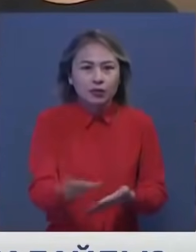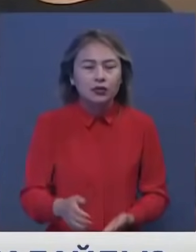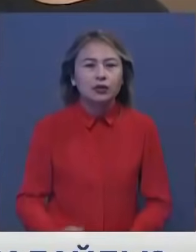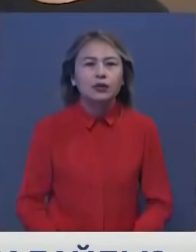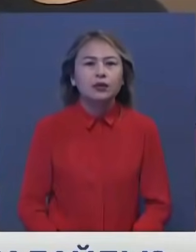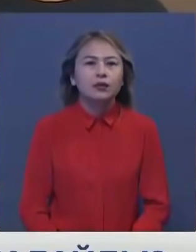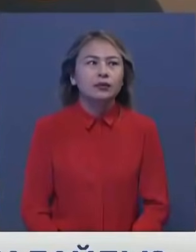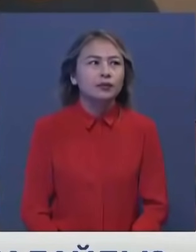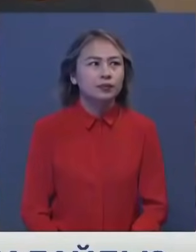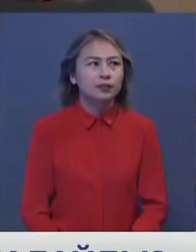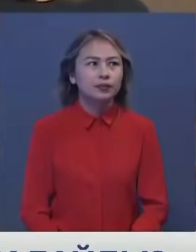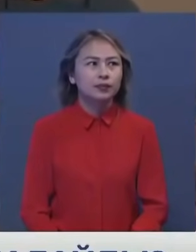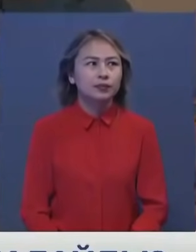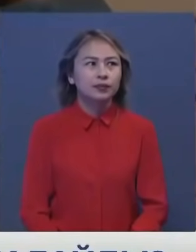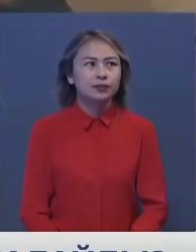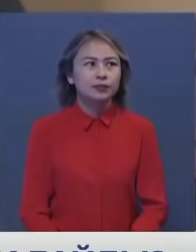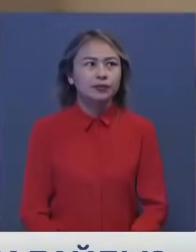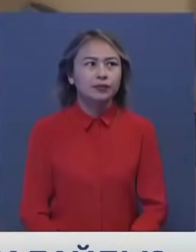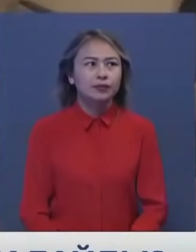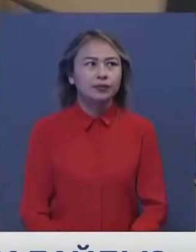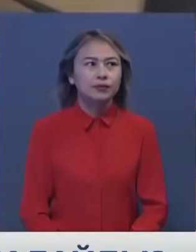ұқсайды. Можете телесный повреждение еще раз